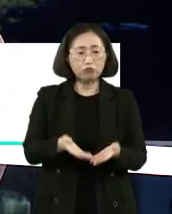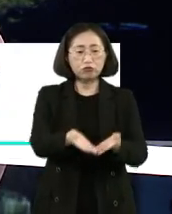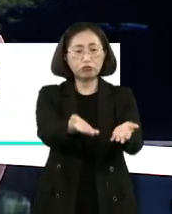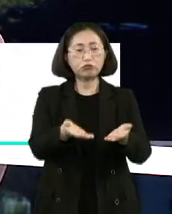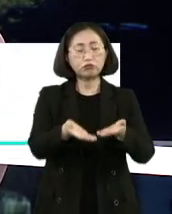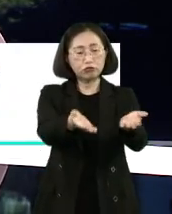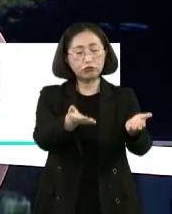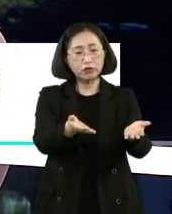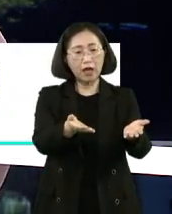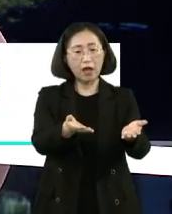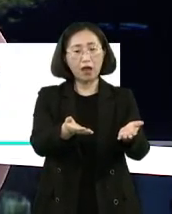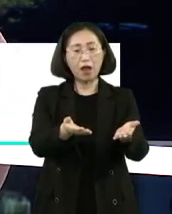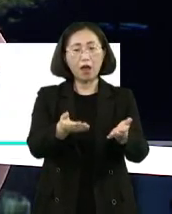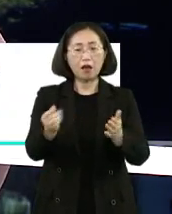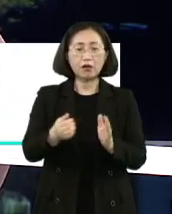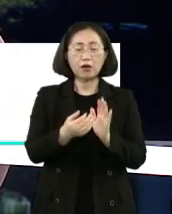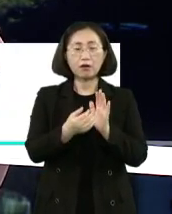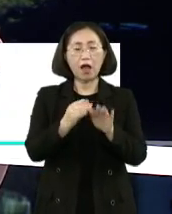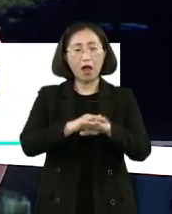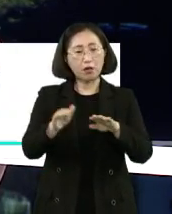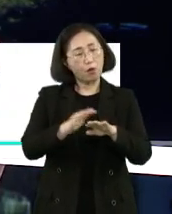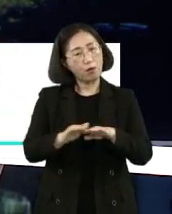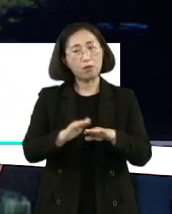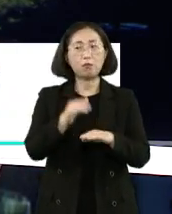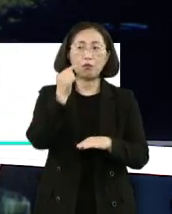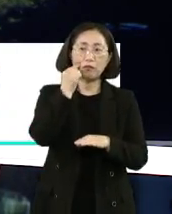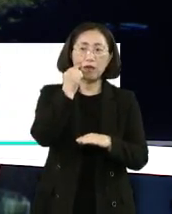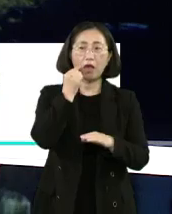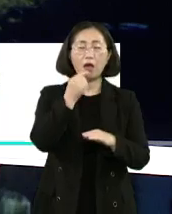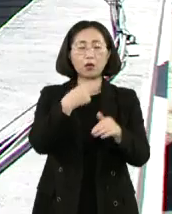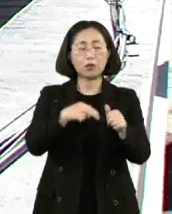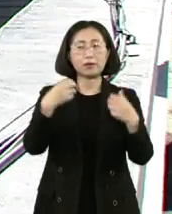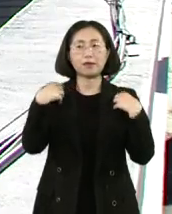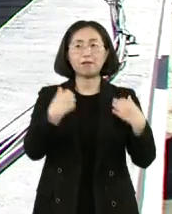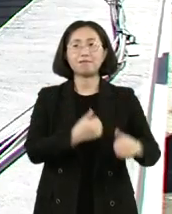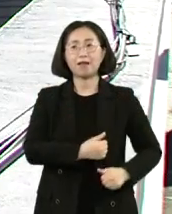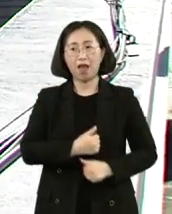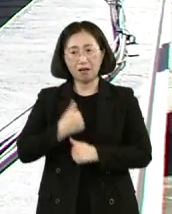안일함도 도마 위에 올랐습니다. 이인범 기자입니다.